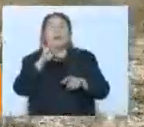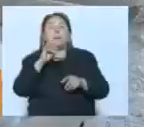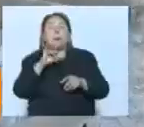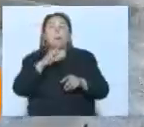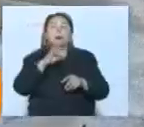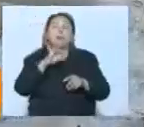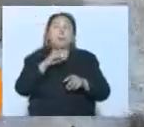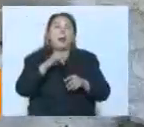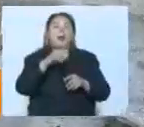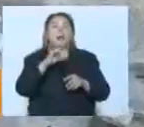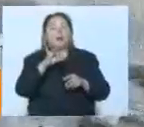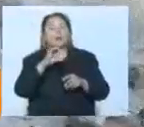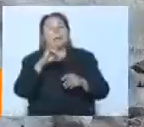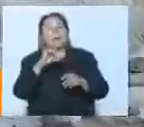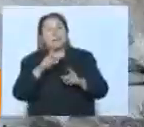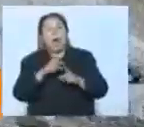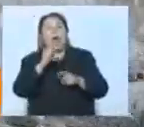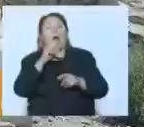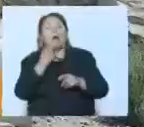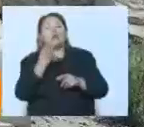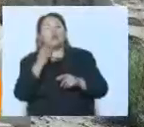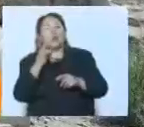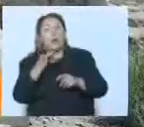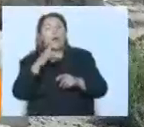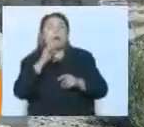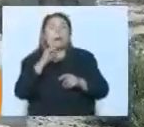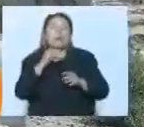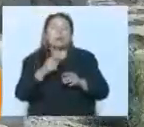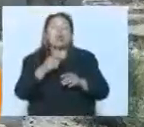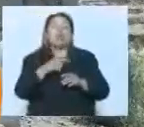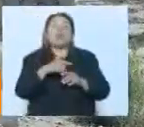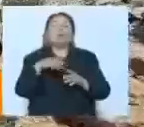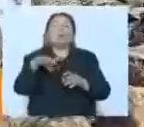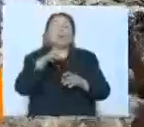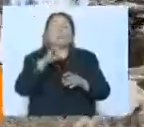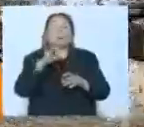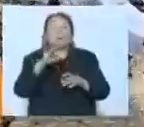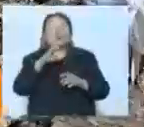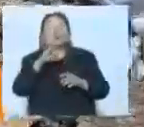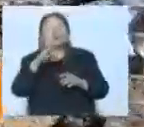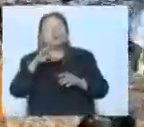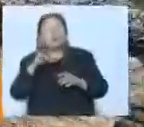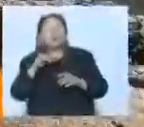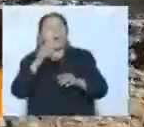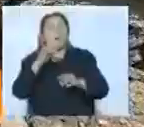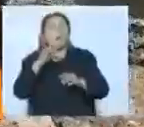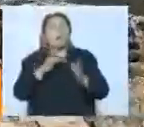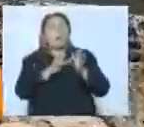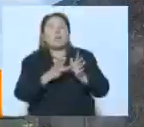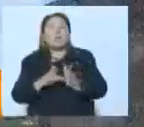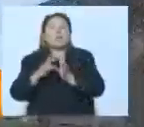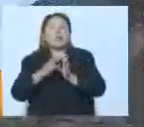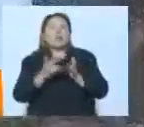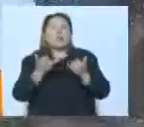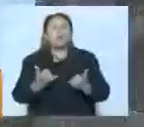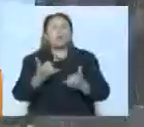баба, Қаракөз, Сағындық, Ақшора, Белтұран, Қарағашты, Үштам, Кенті баба, Сұлтан үпі, Шақпақ атаға экскурсия жасады. Қазір